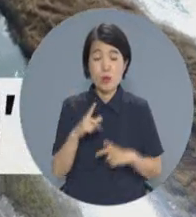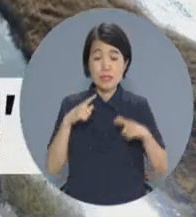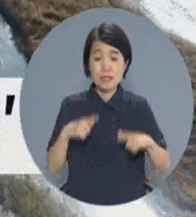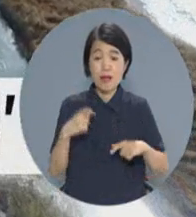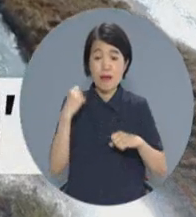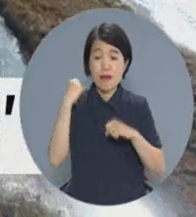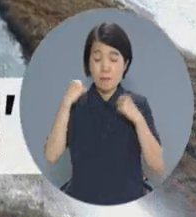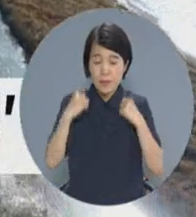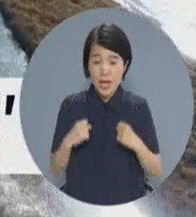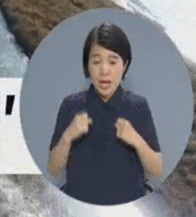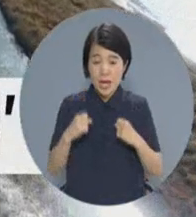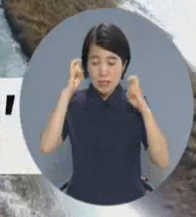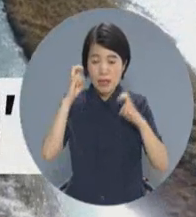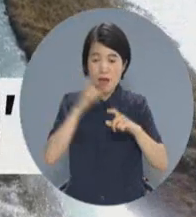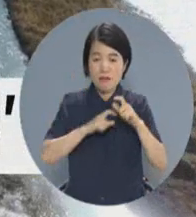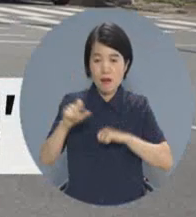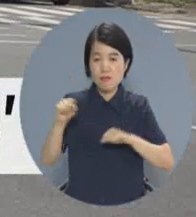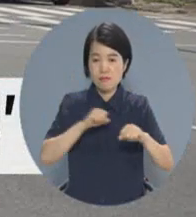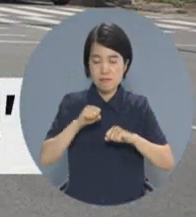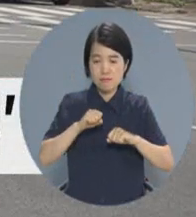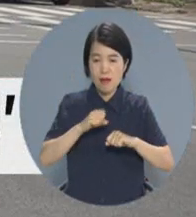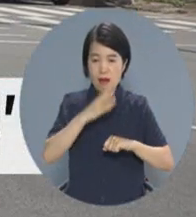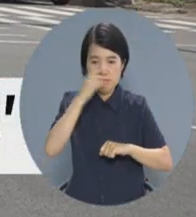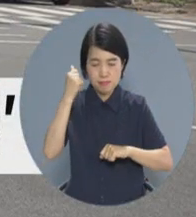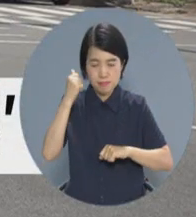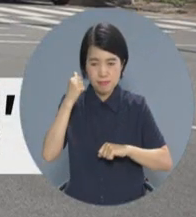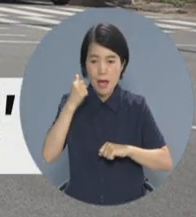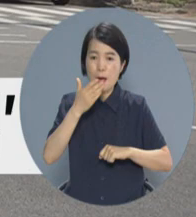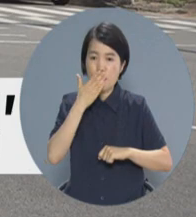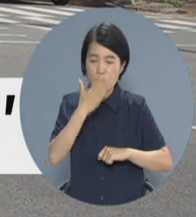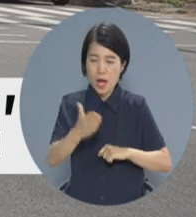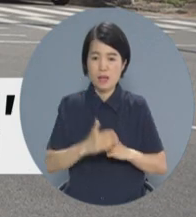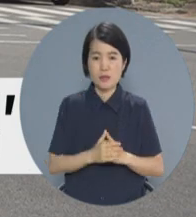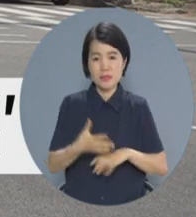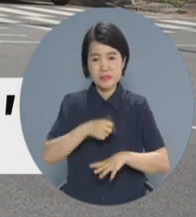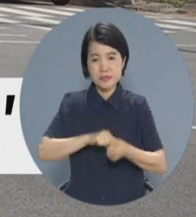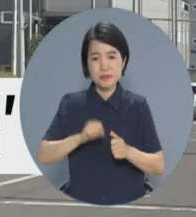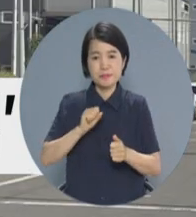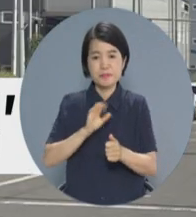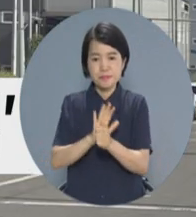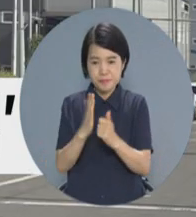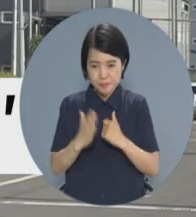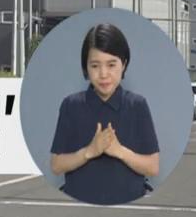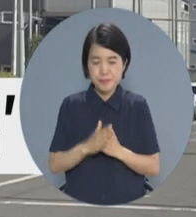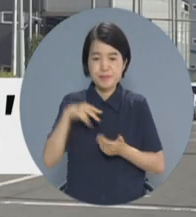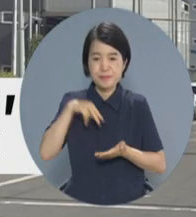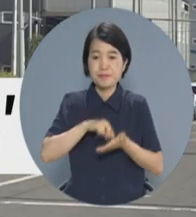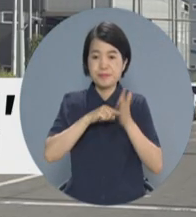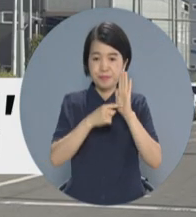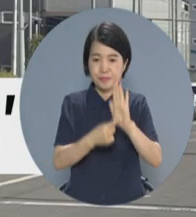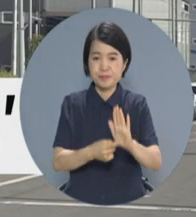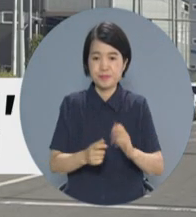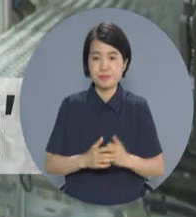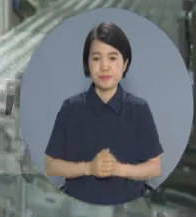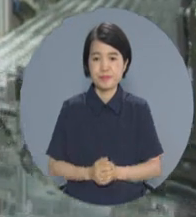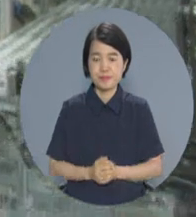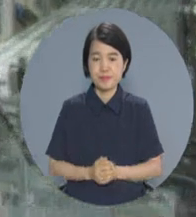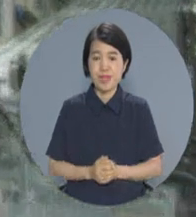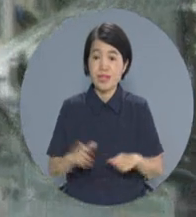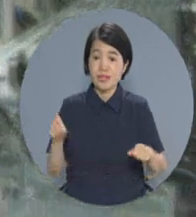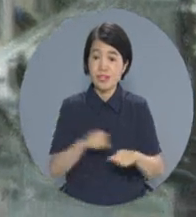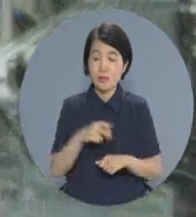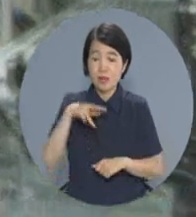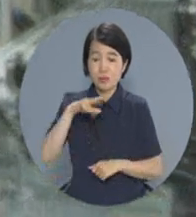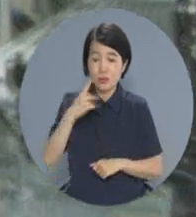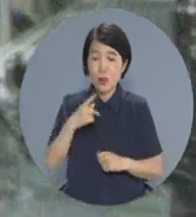기반을 둔 기업들이 보다 활발하게 기업 활동을 유지할 수 있도록 적극 협력하겠다는 뜻도 밝혔습니다. 특히